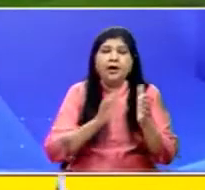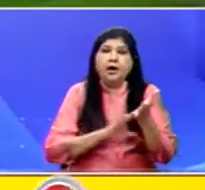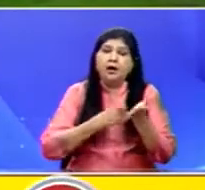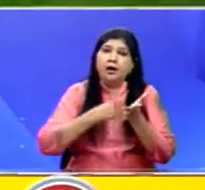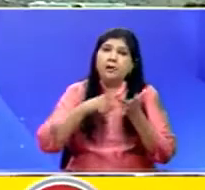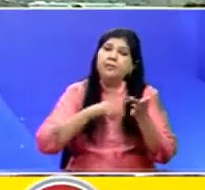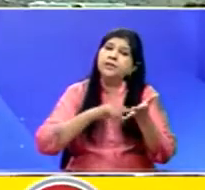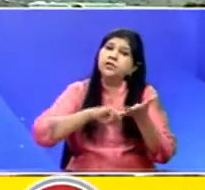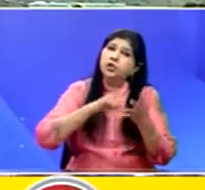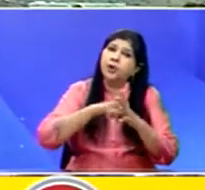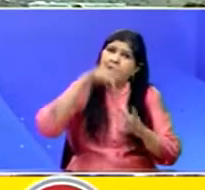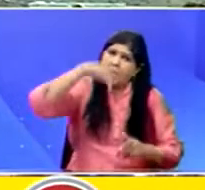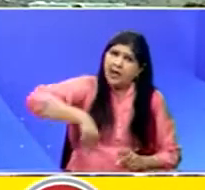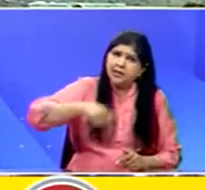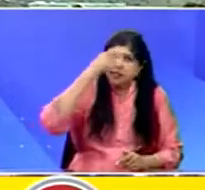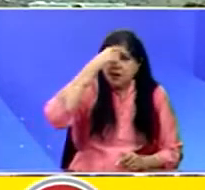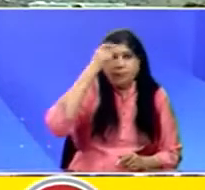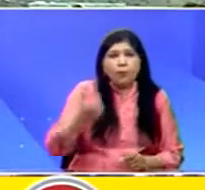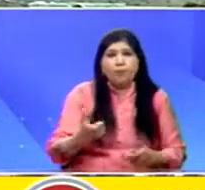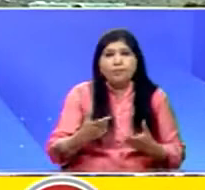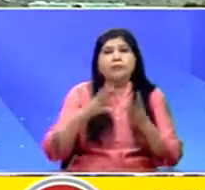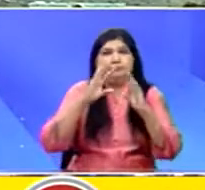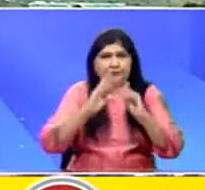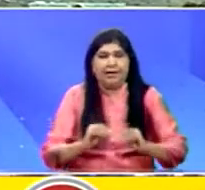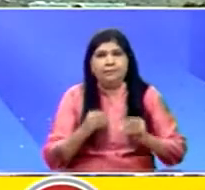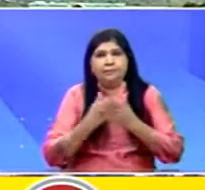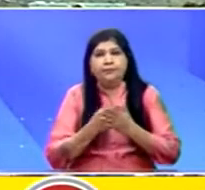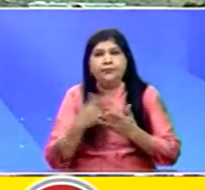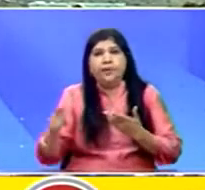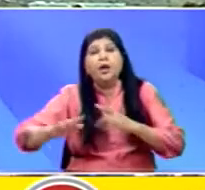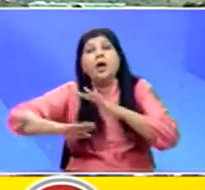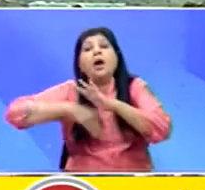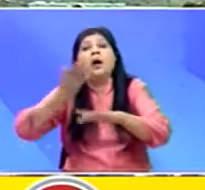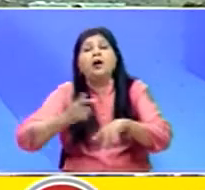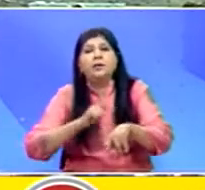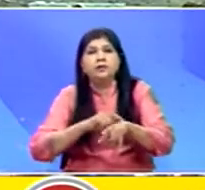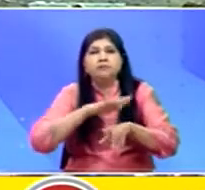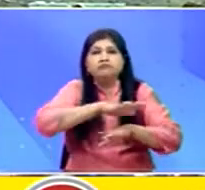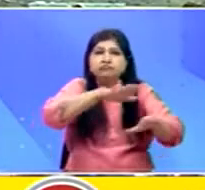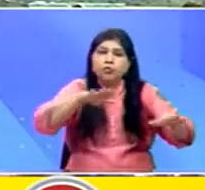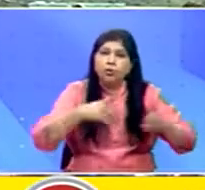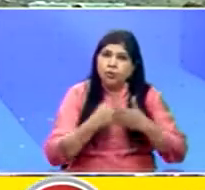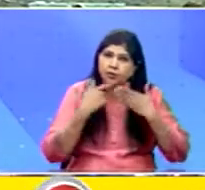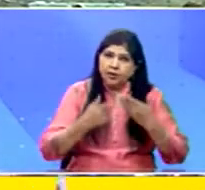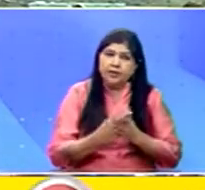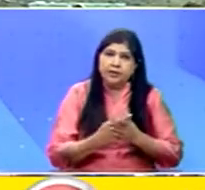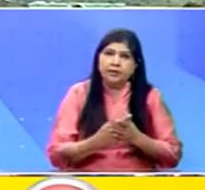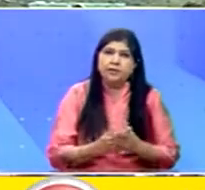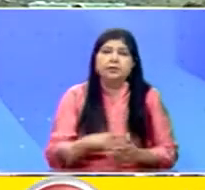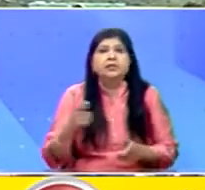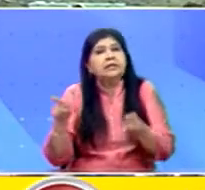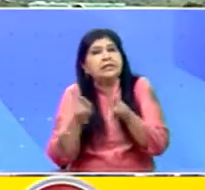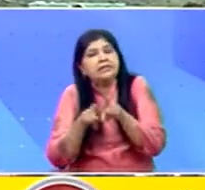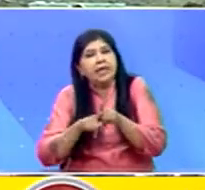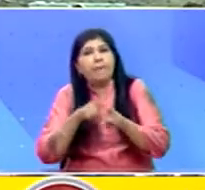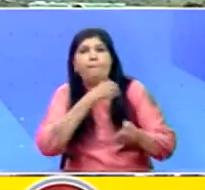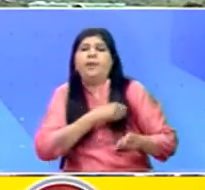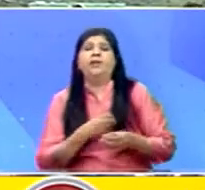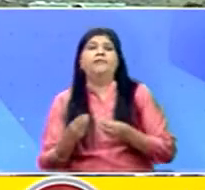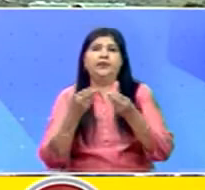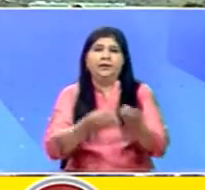का समाधान तो करता ही है, हमारी आने वाली पीढ़ियों के लिए भी उतना ही आवश्यक